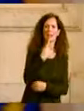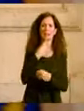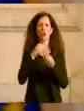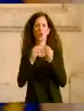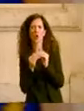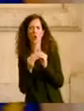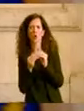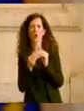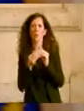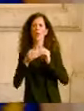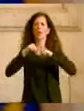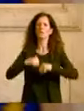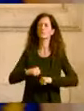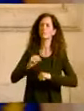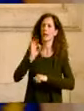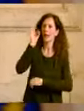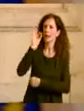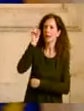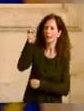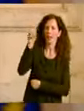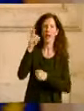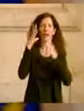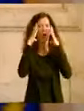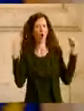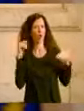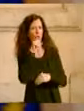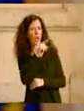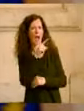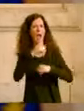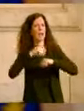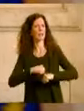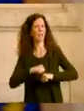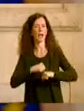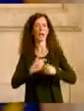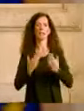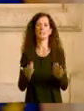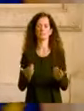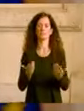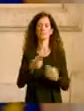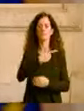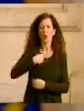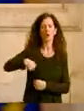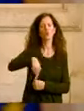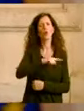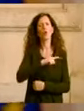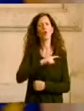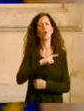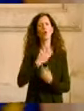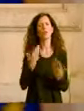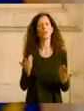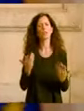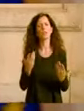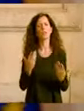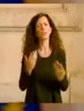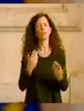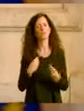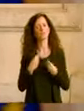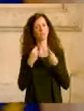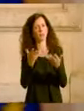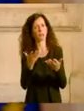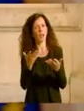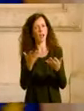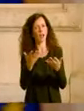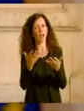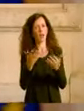in Inghilterra, in Olanda o in altri paesi. Noi dobbiamo semplicemente rendere più attraente il nostro